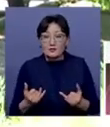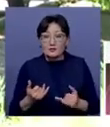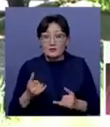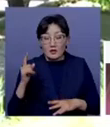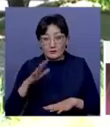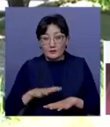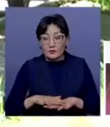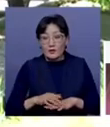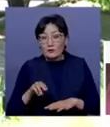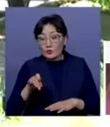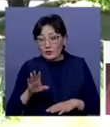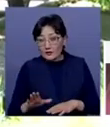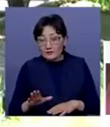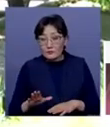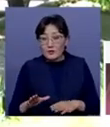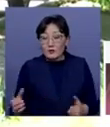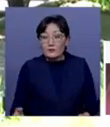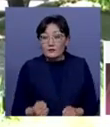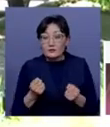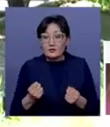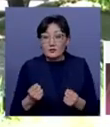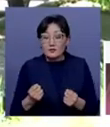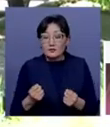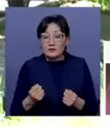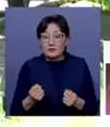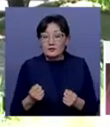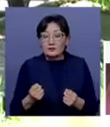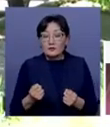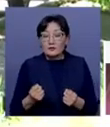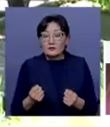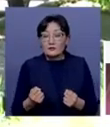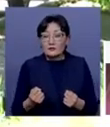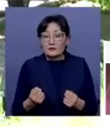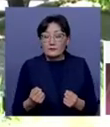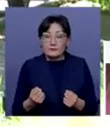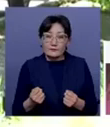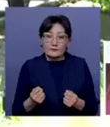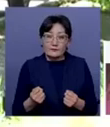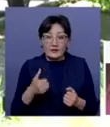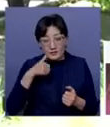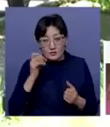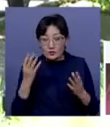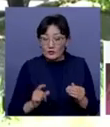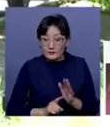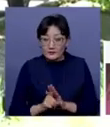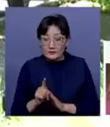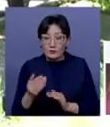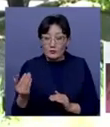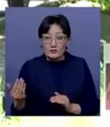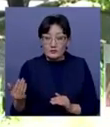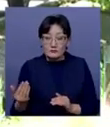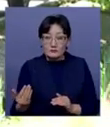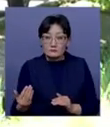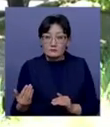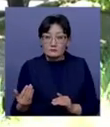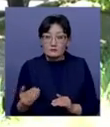басшы Қасым Жомарт Тоқаев қолға алып, бұл жерге жаңа ойланы тікеуге қазір кірісті кешеден бастады. Ол жерде